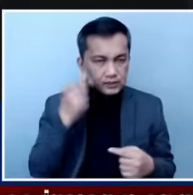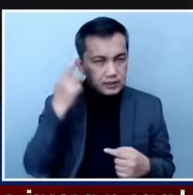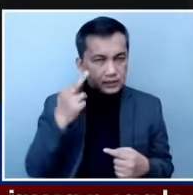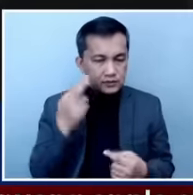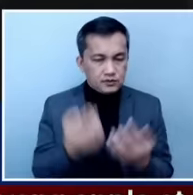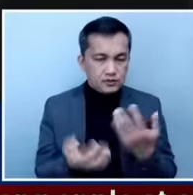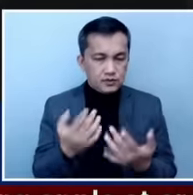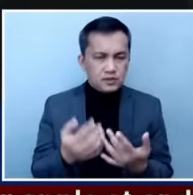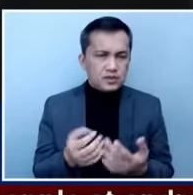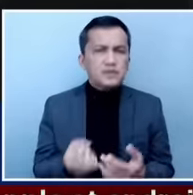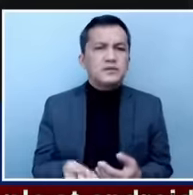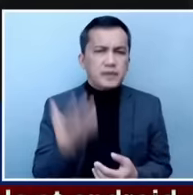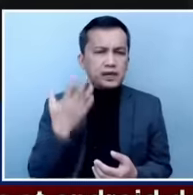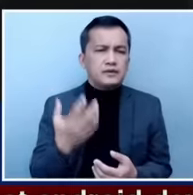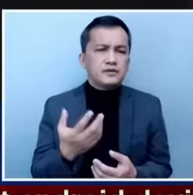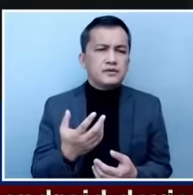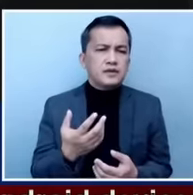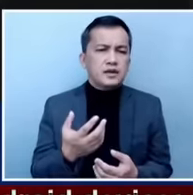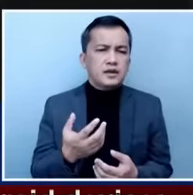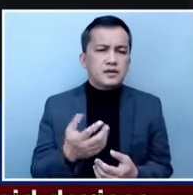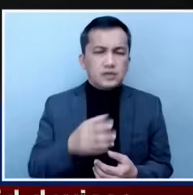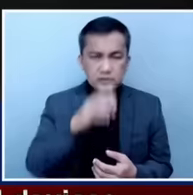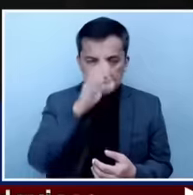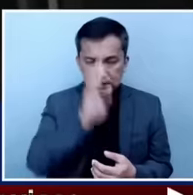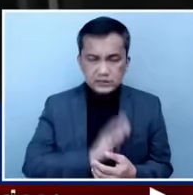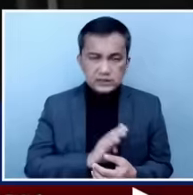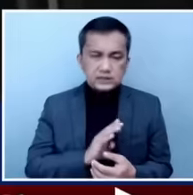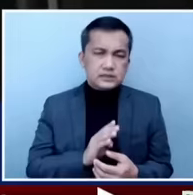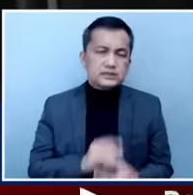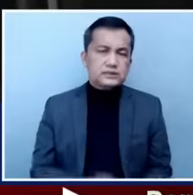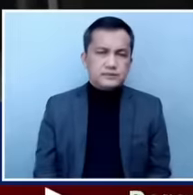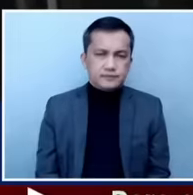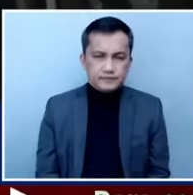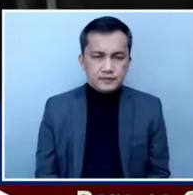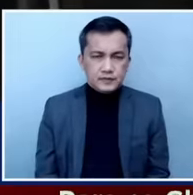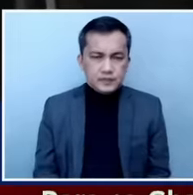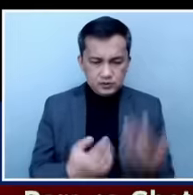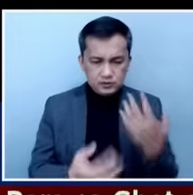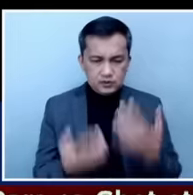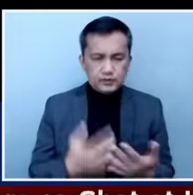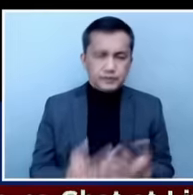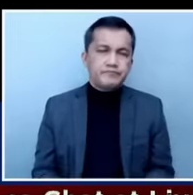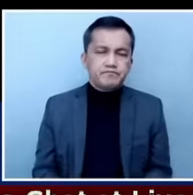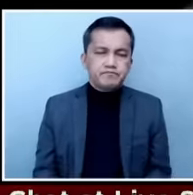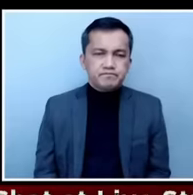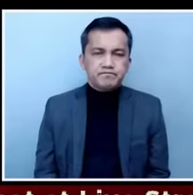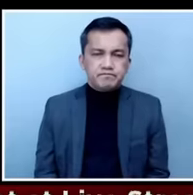at kung magkano ang halaga ng ari-ariang natupok ng apoy.